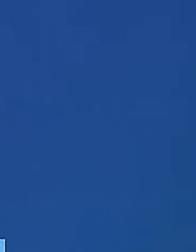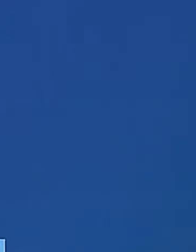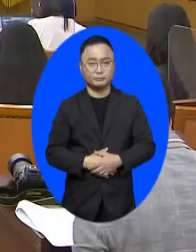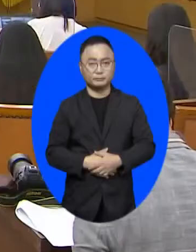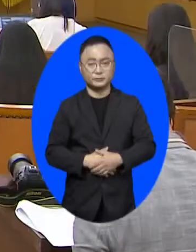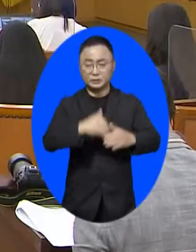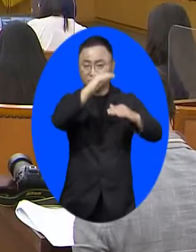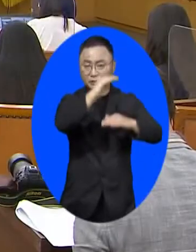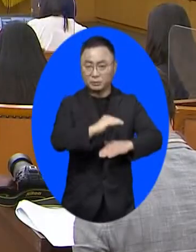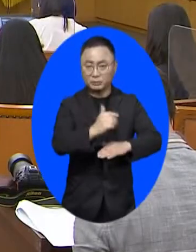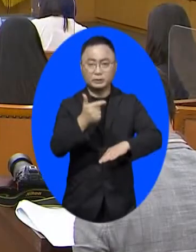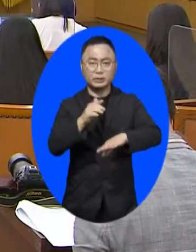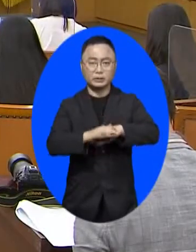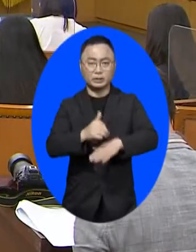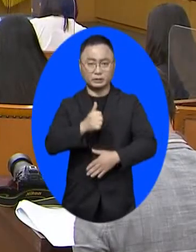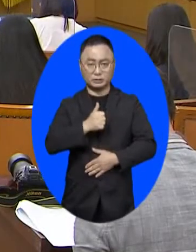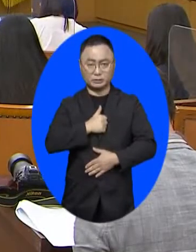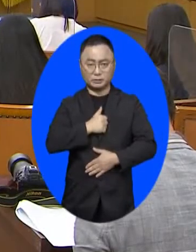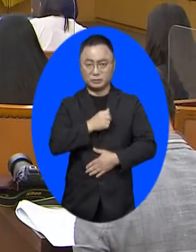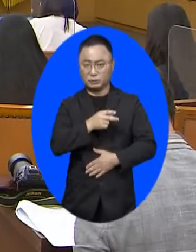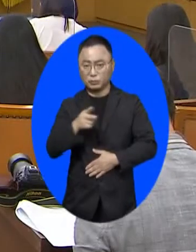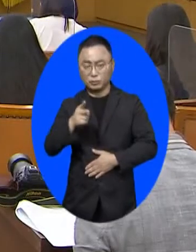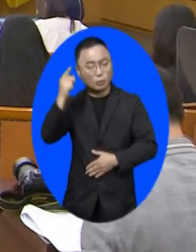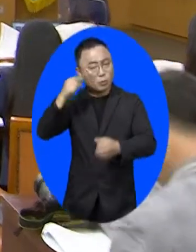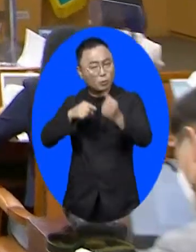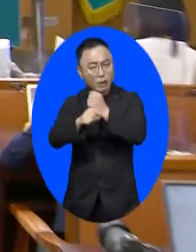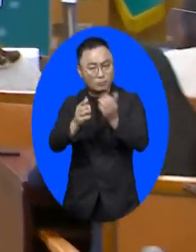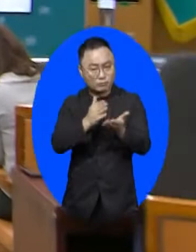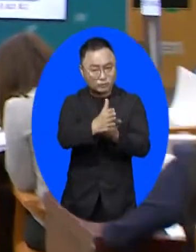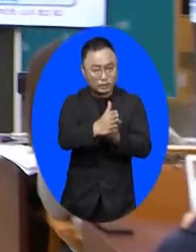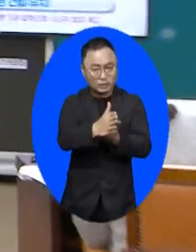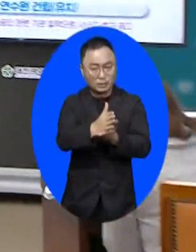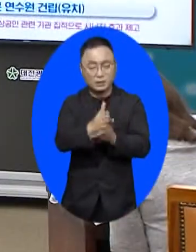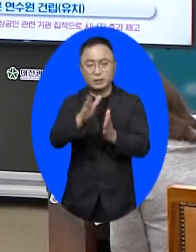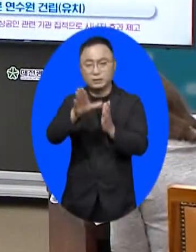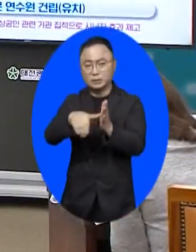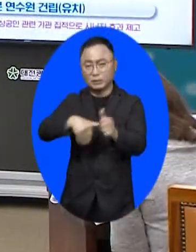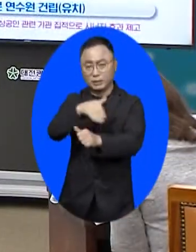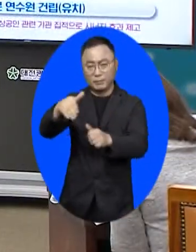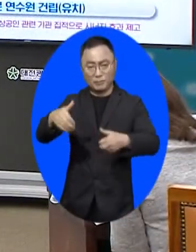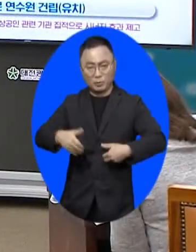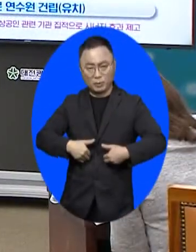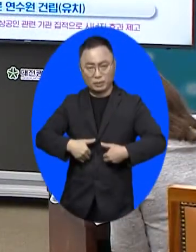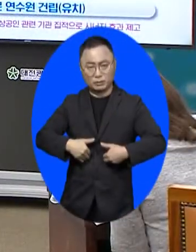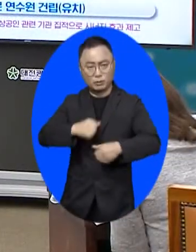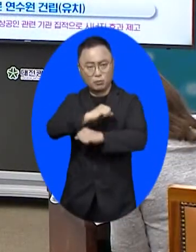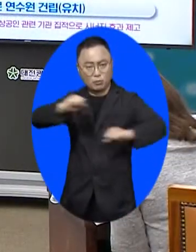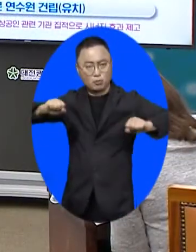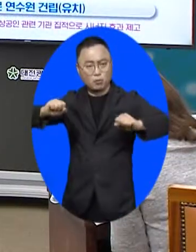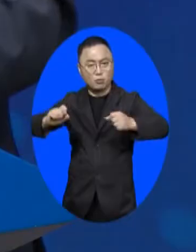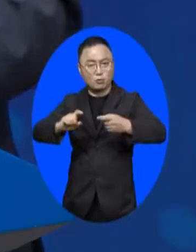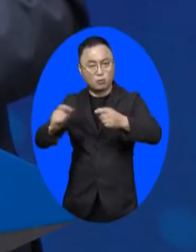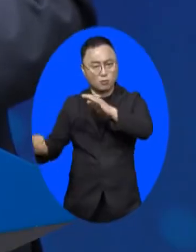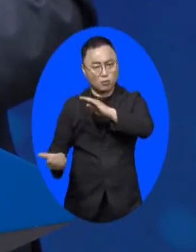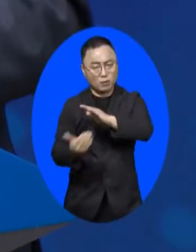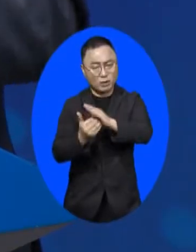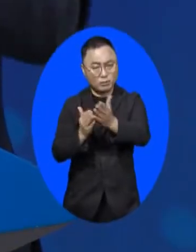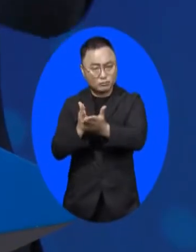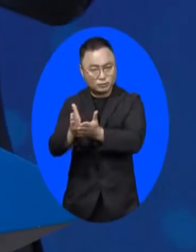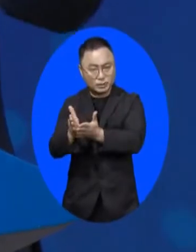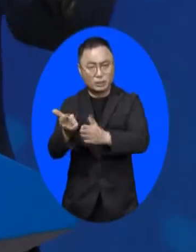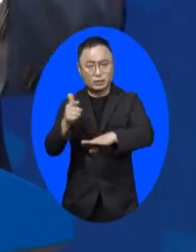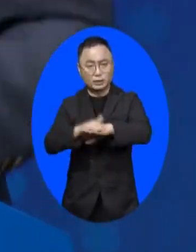드리면서 대선 공약 발굴 과제는 대전의 정체성이자 브랜드인 과학 분야, 시대적 과제인 초강력